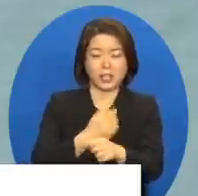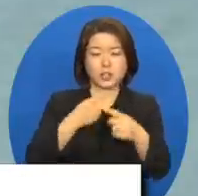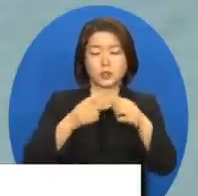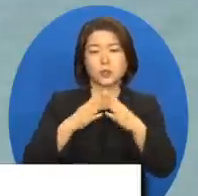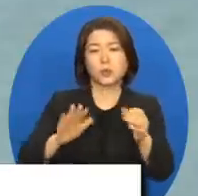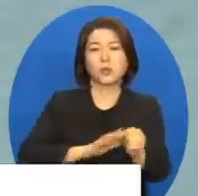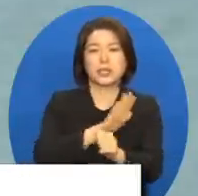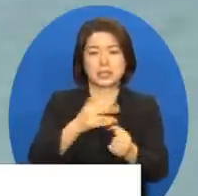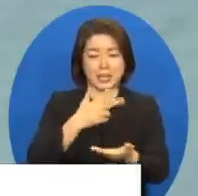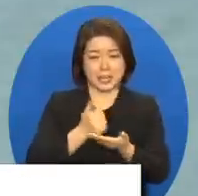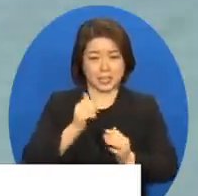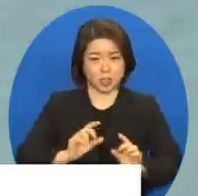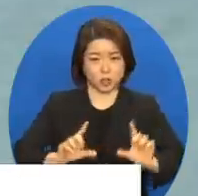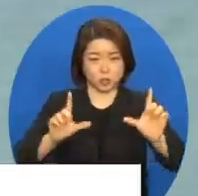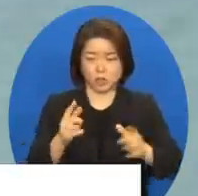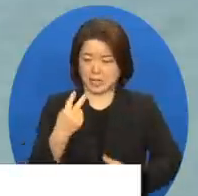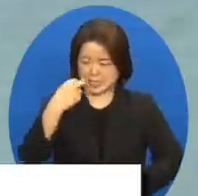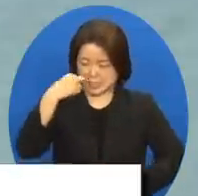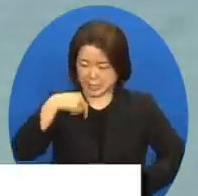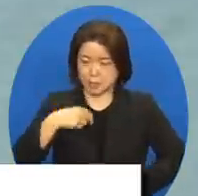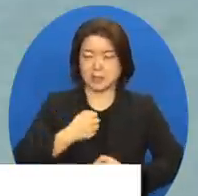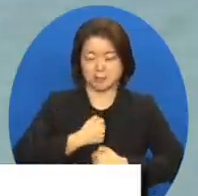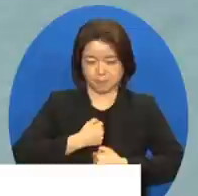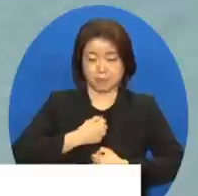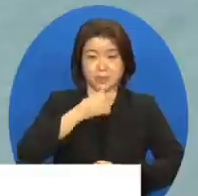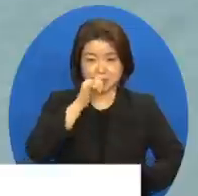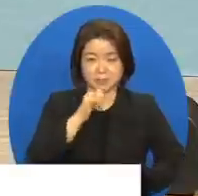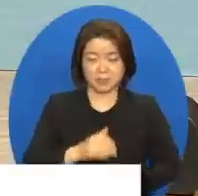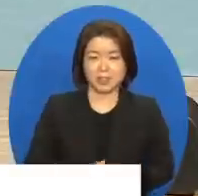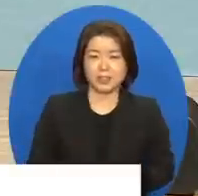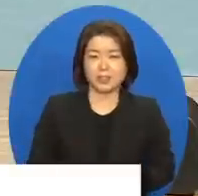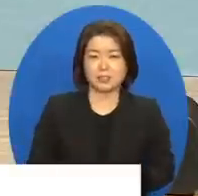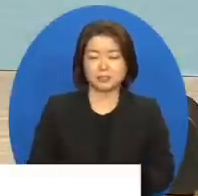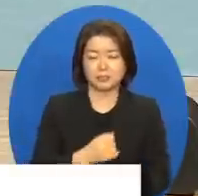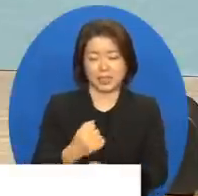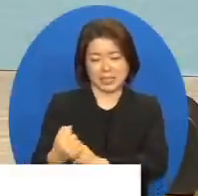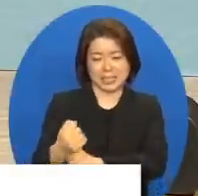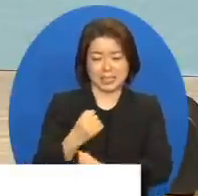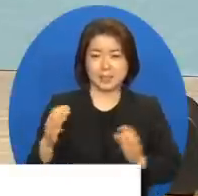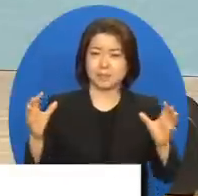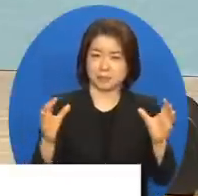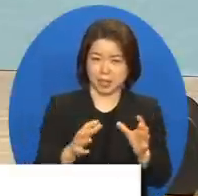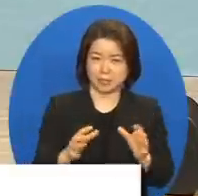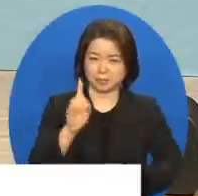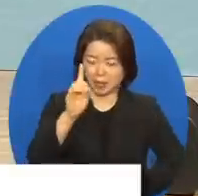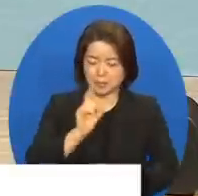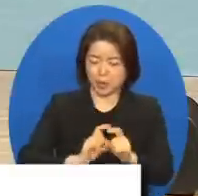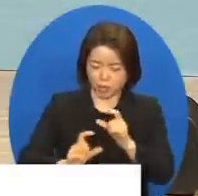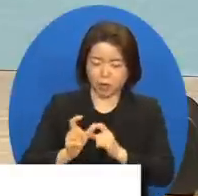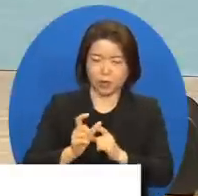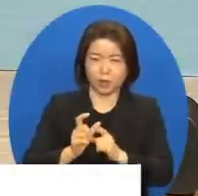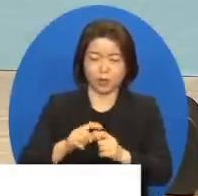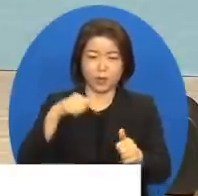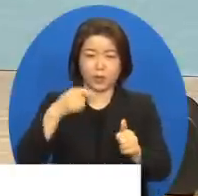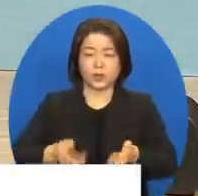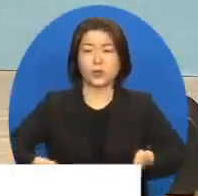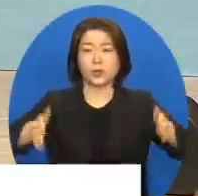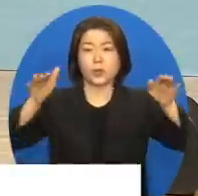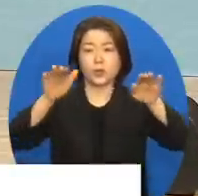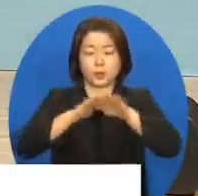지킵니다. 정말 우리가 힘을 다 합해서 한 번 더 우리 교육관 건축을 위해서 힘을